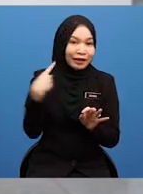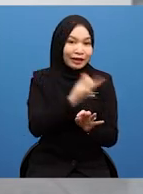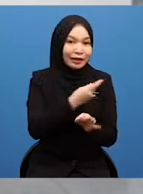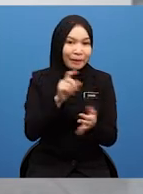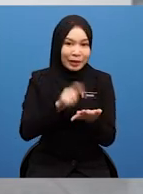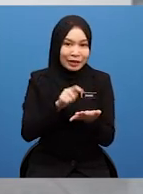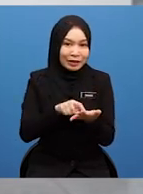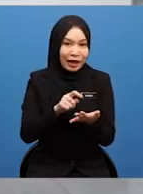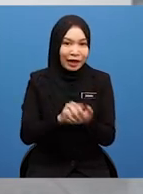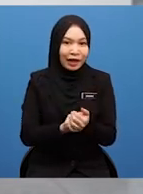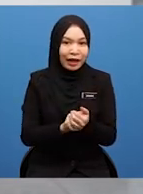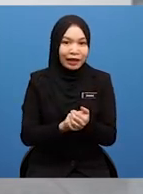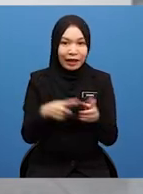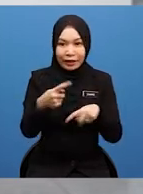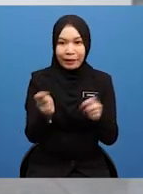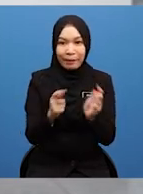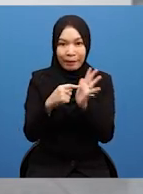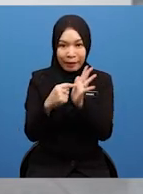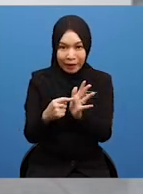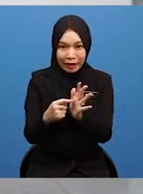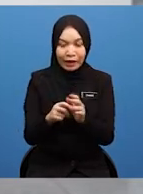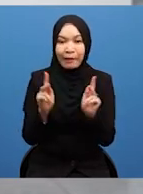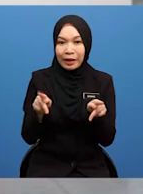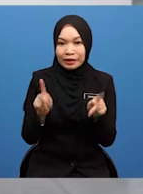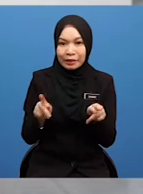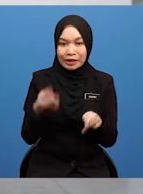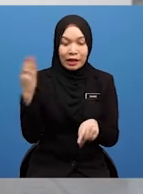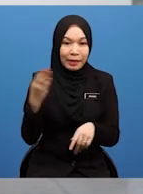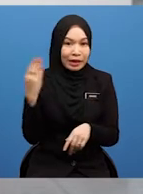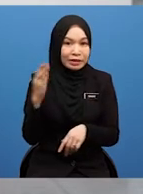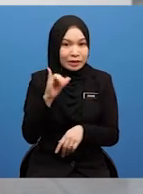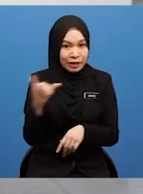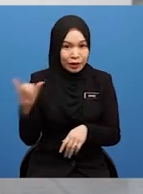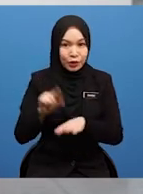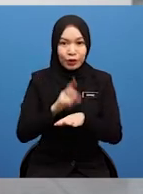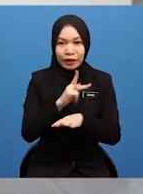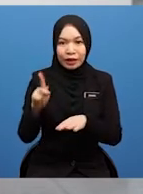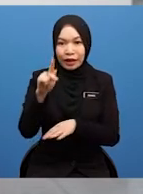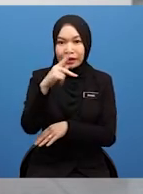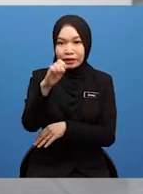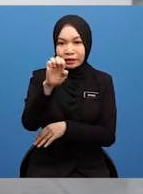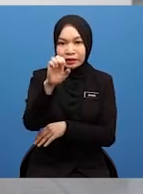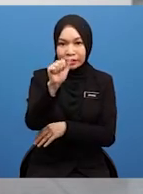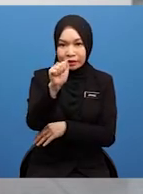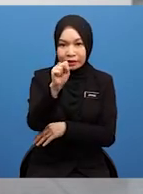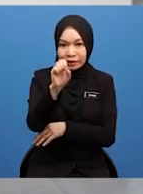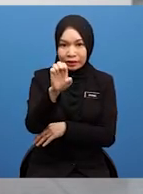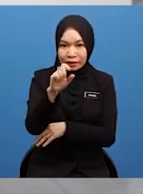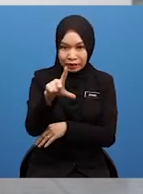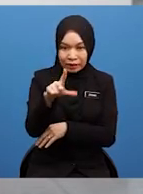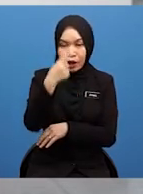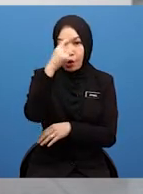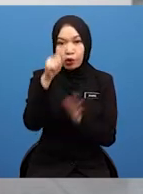pengkaryaan ini pelajar kebanyakannya menggunakan Izle dan meja atau apa-apa medium yang sesuai